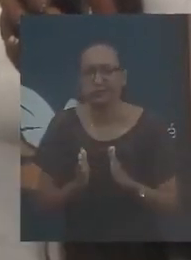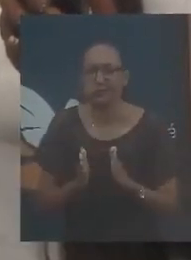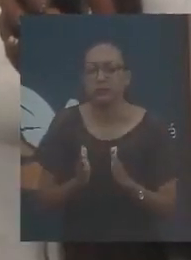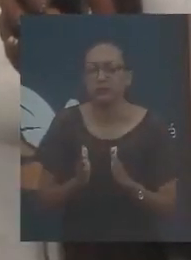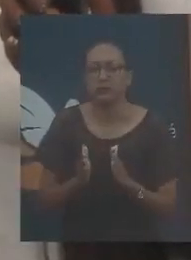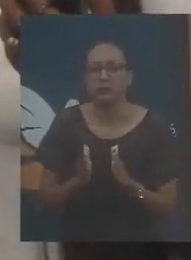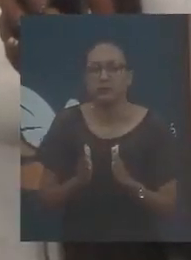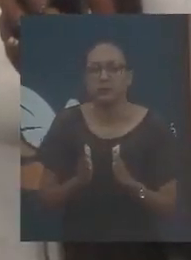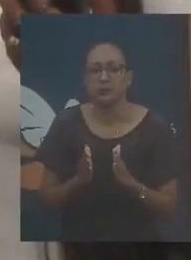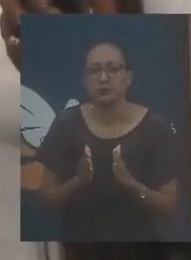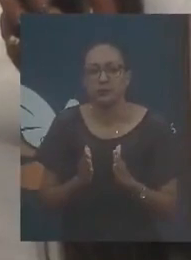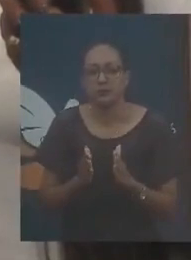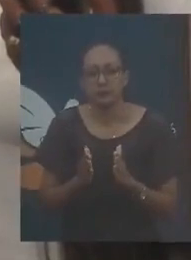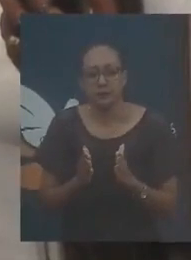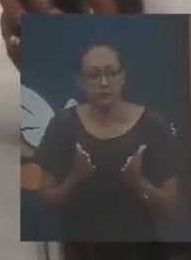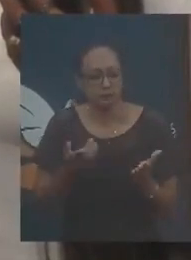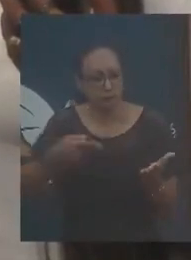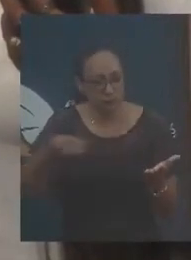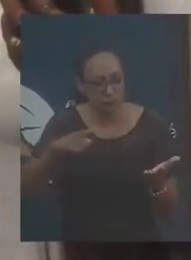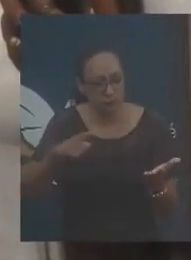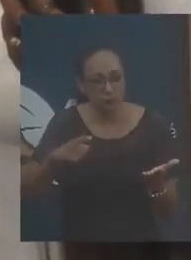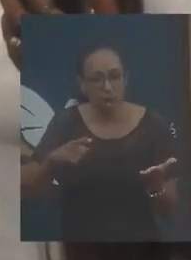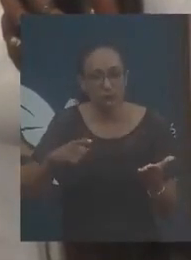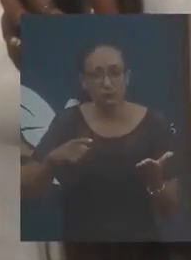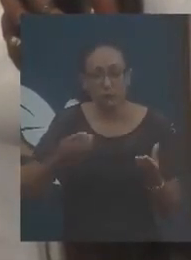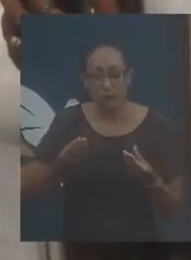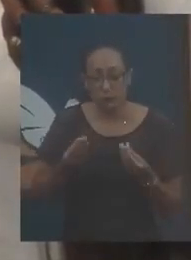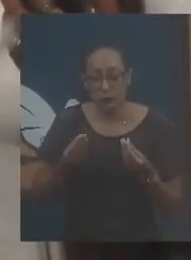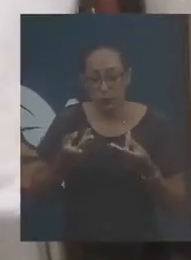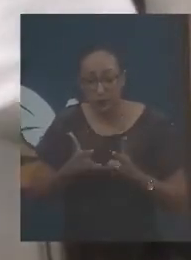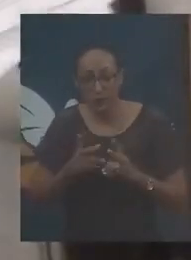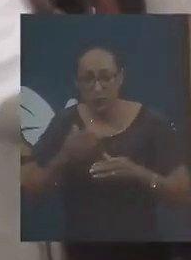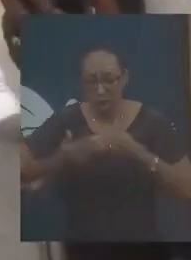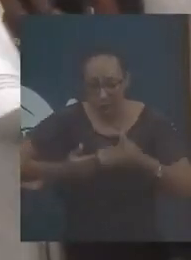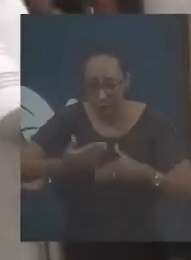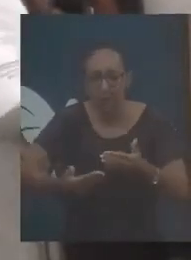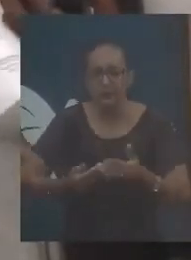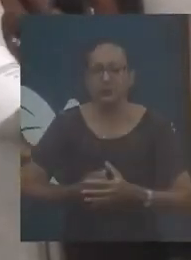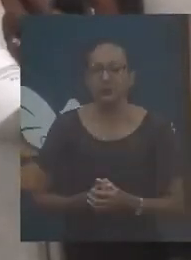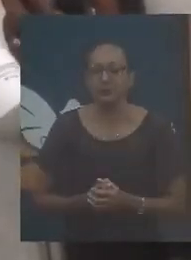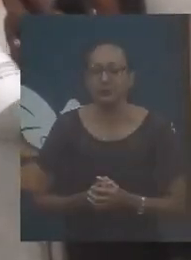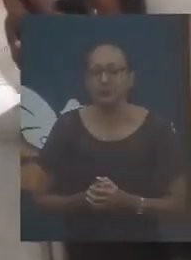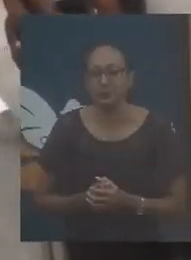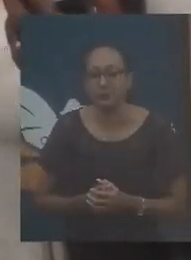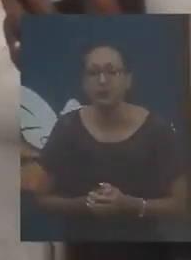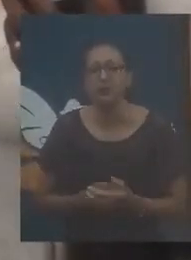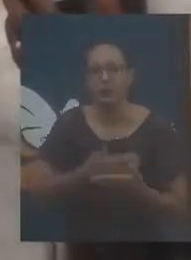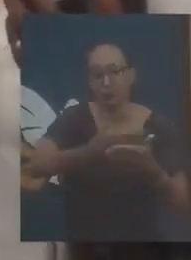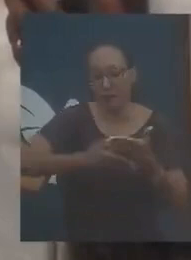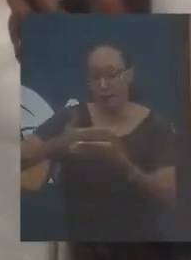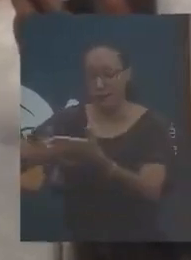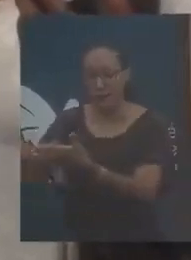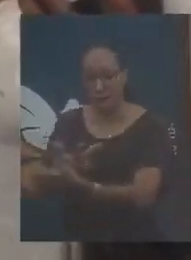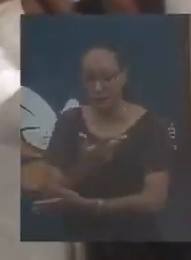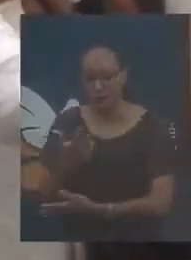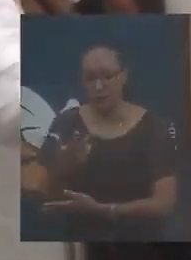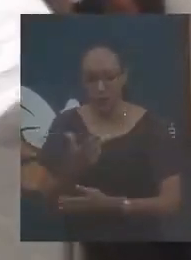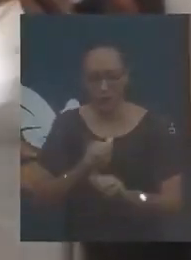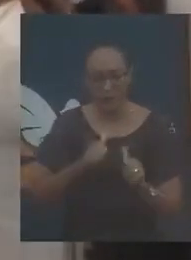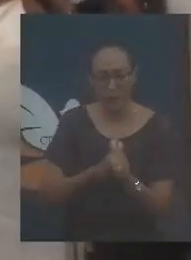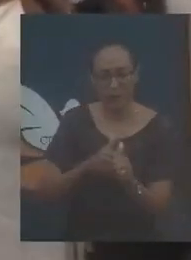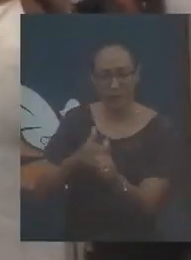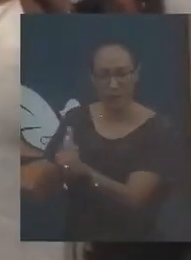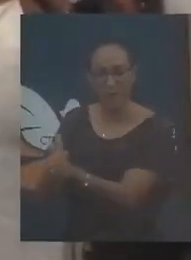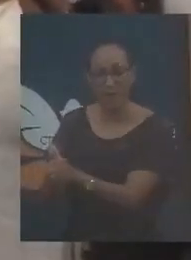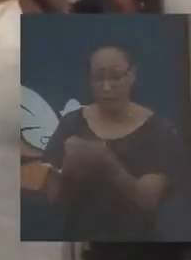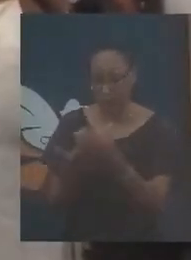de, diviser, de progresser. J'ai en main 3 feuilles. 3 feuilles, ce sont 3 plaintes qui sont parties ce